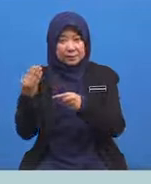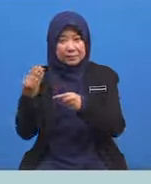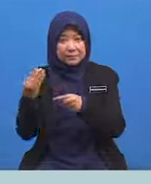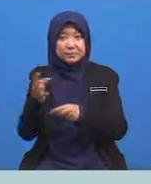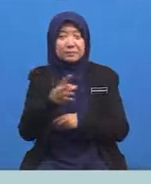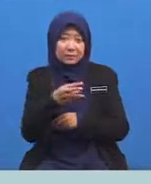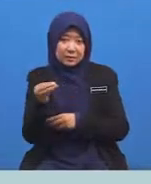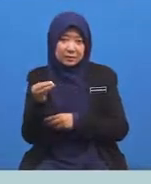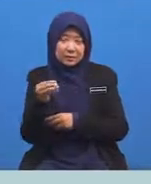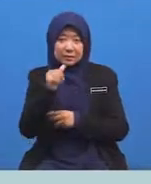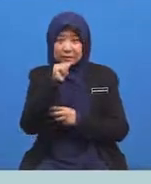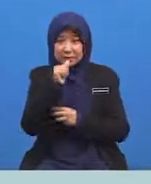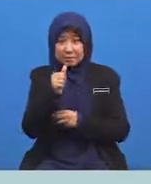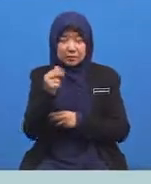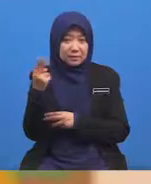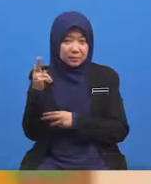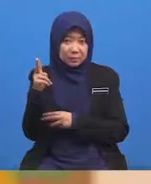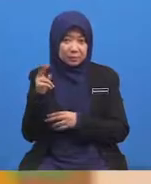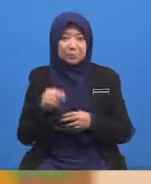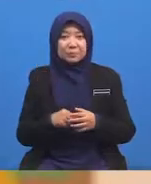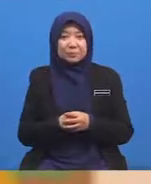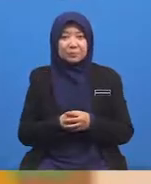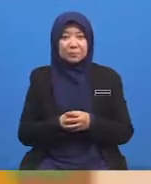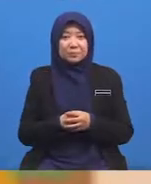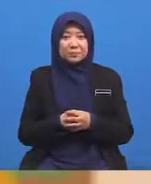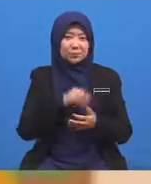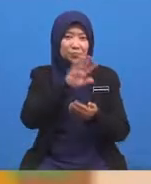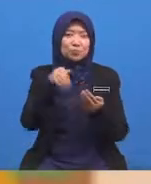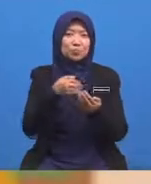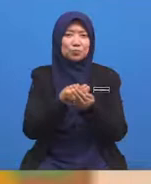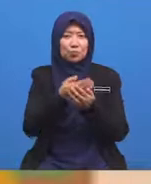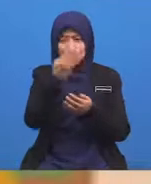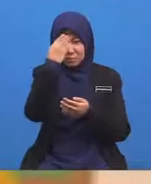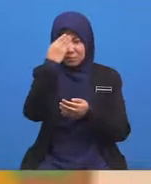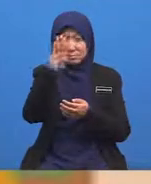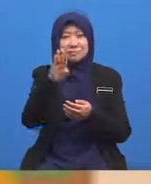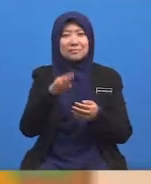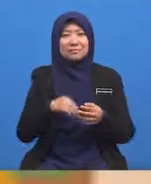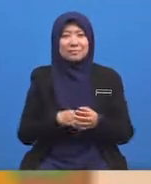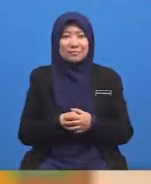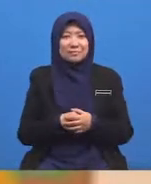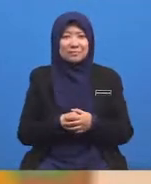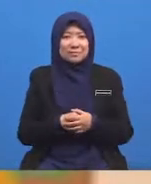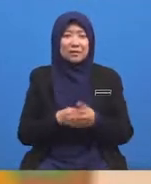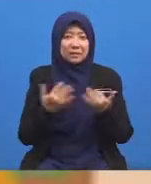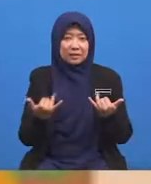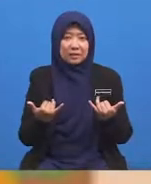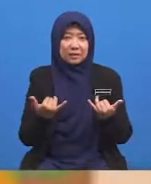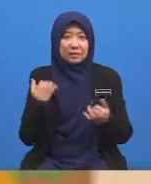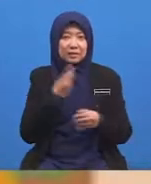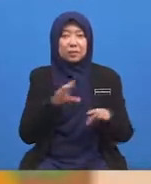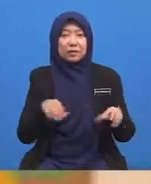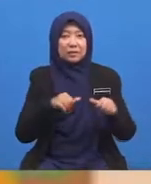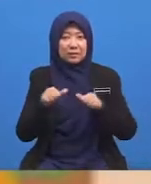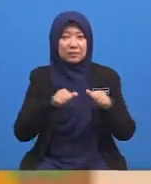dan kacang hijau. Wah, kamu semua bijak-bijak belaka. Sekarang, mari kita buat